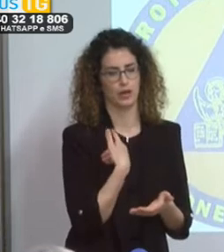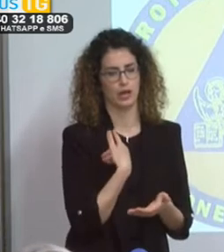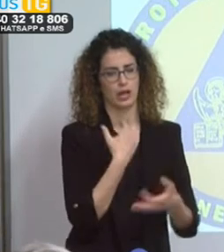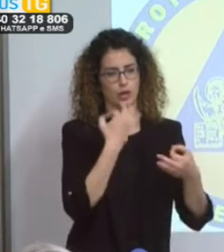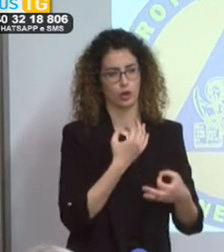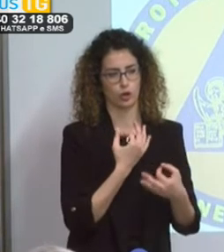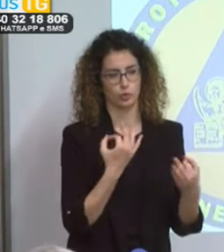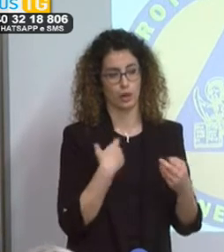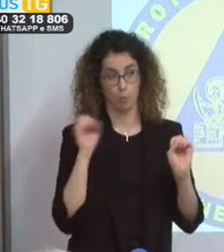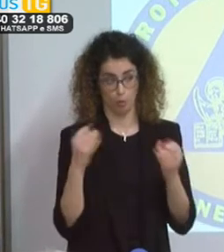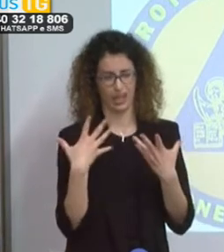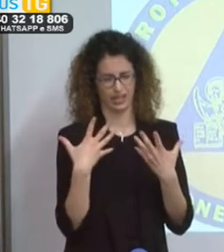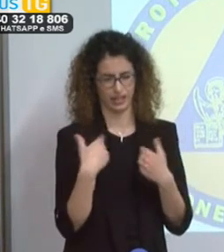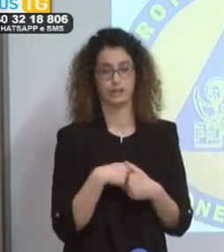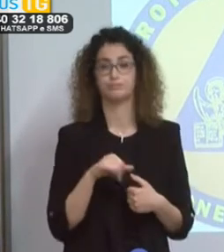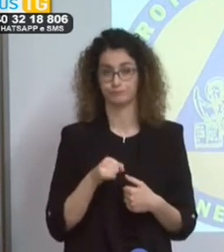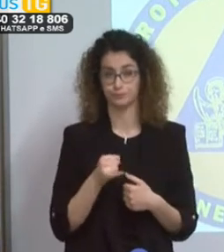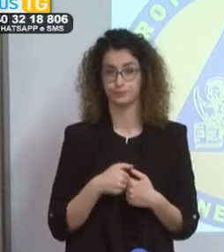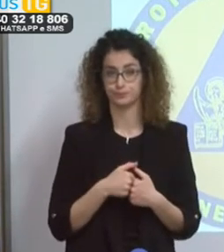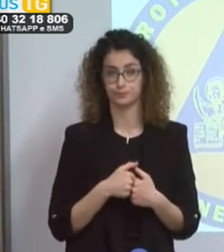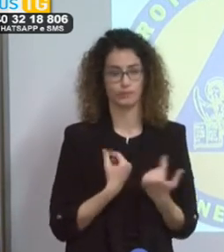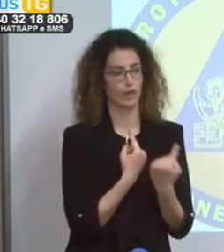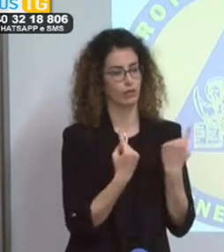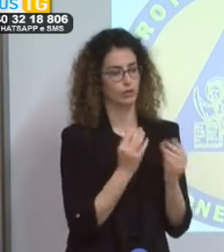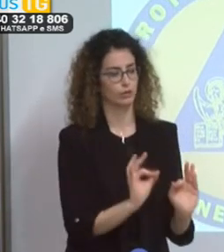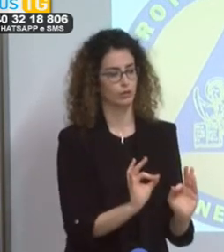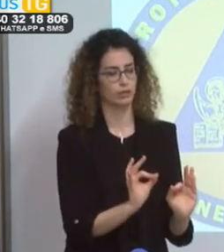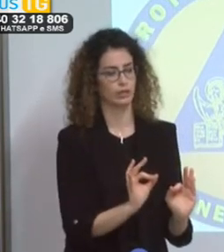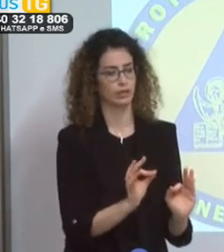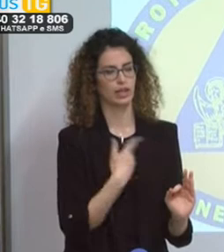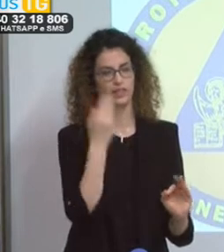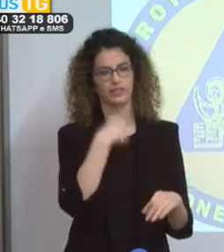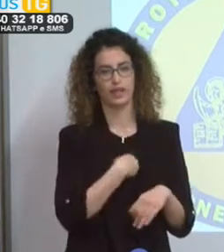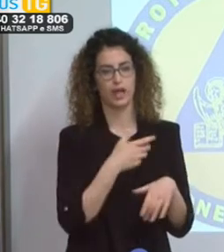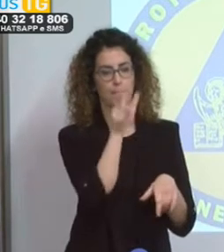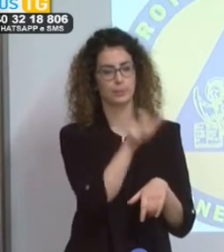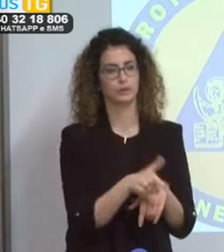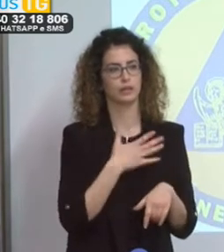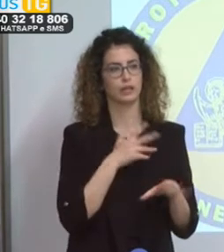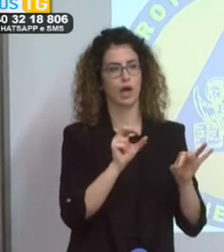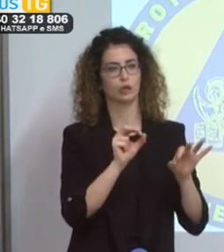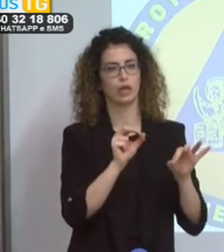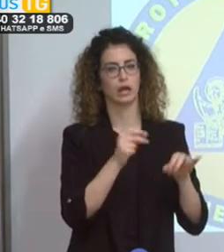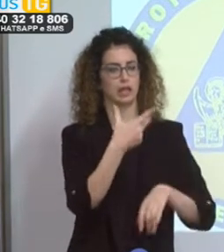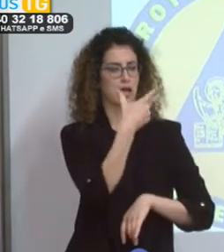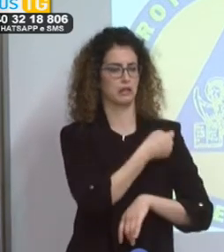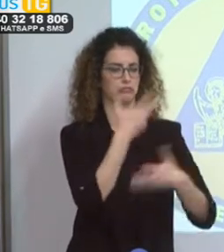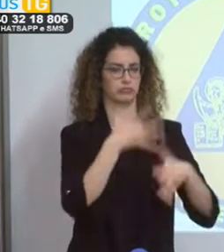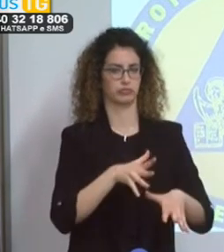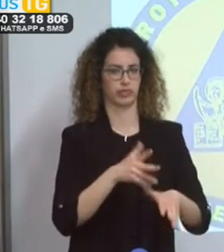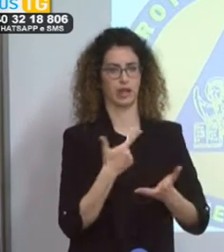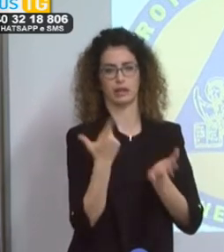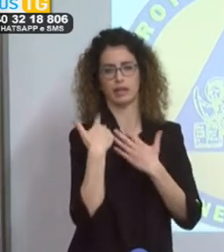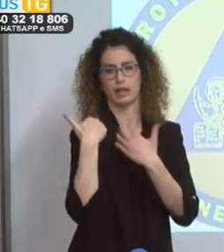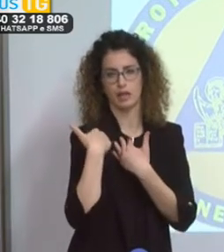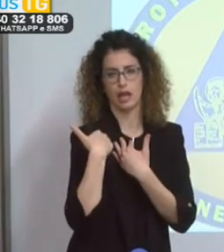male, parlava del Moderna. Ecco, allora in un caso come questo, poniamo che un ottantenne sia stato vaccinato 2 settimane fa col Moderna e